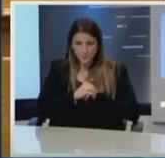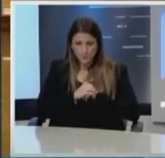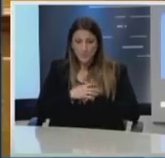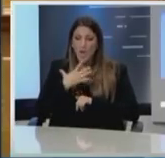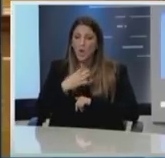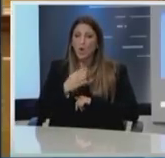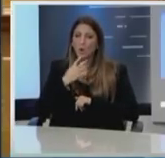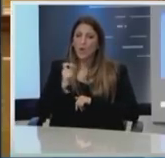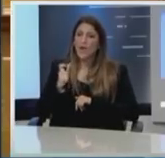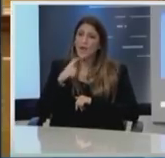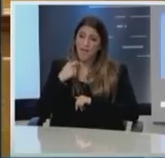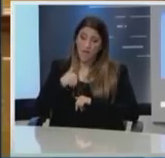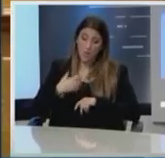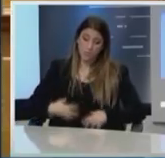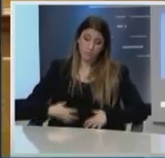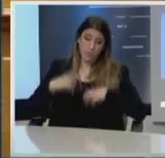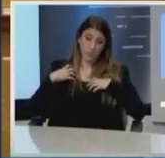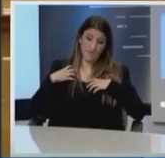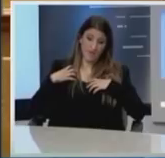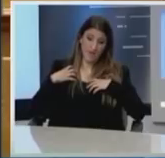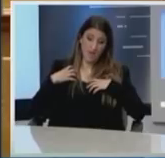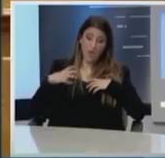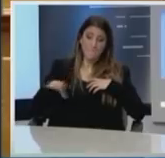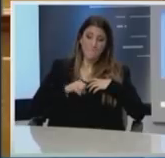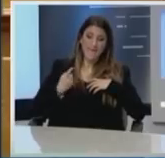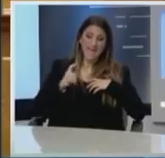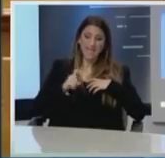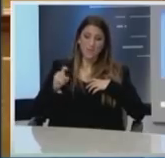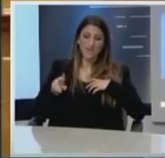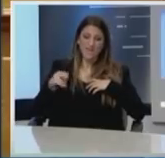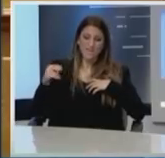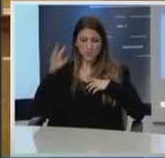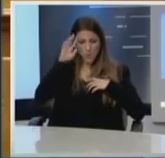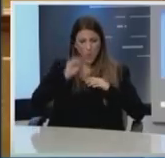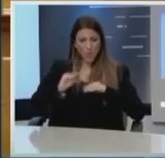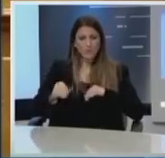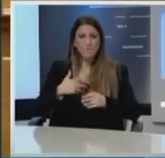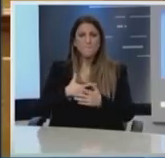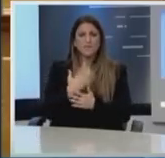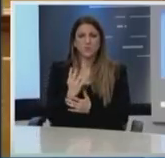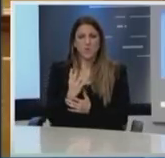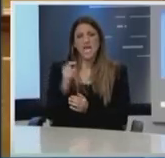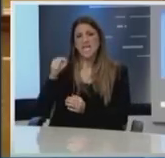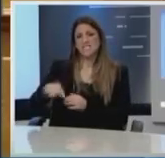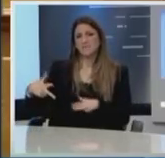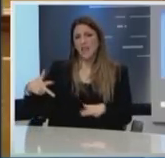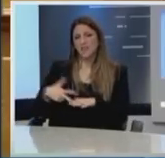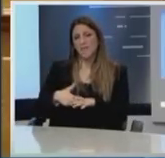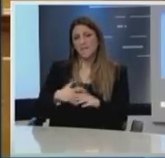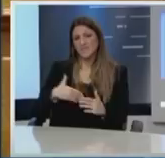Γιατί, λέει, τον προσέβαλα ότι πήρε το 1 εκατομμύριο μάρκα για να το δώσει στο ΠΑΣΟΚ. Και έρχεται σήμερα ο ταμείος του